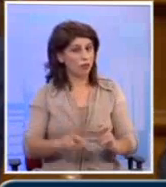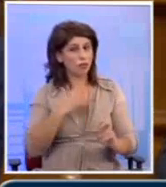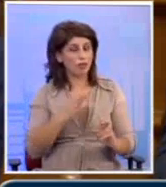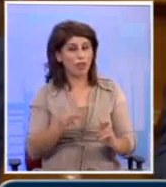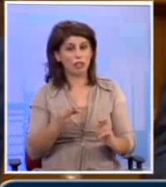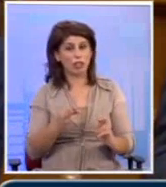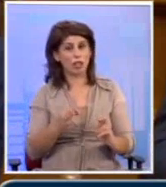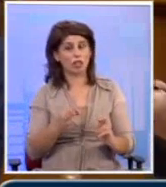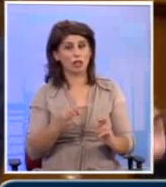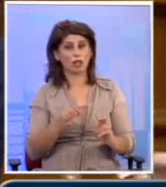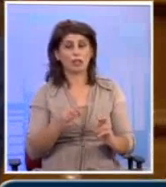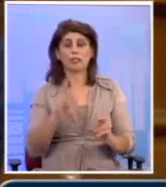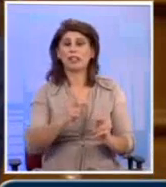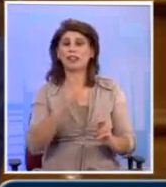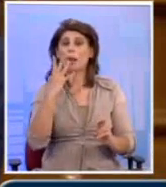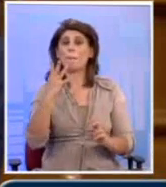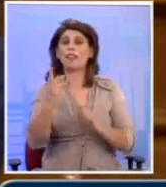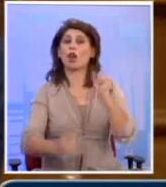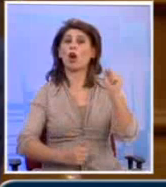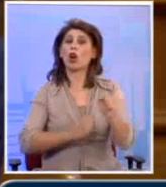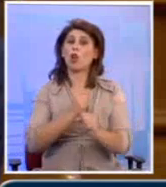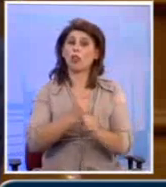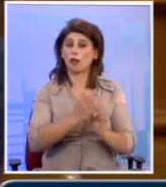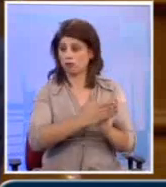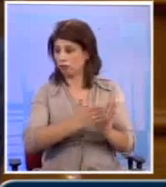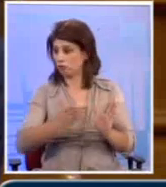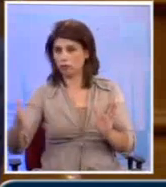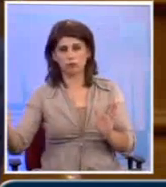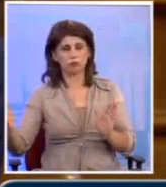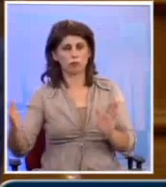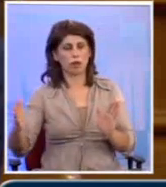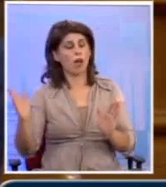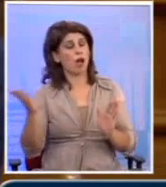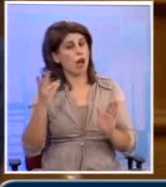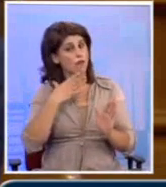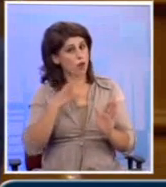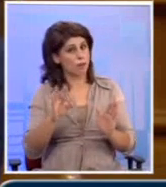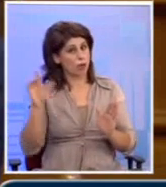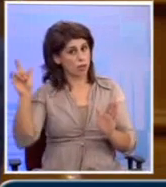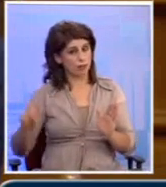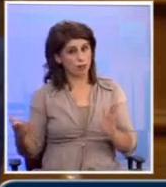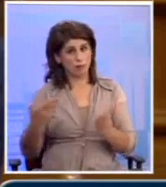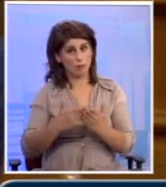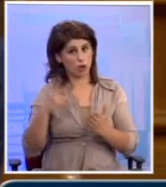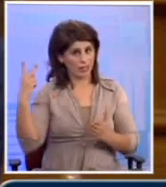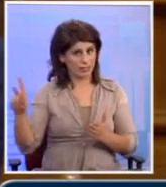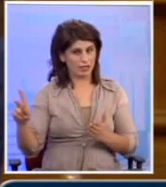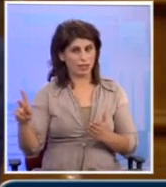δηλαδή 35 ολόκληρα χρόνια σχεδόν. Αφού λοιπόν εσείς με την πρότασή σας